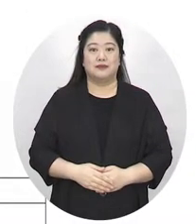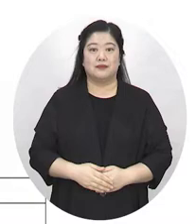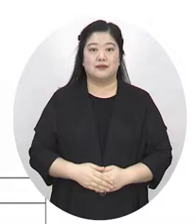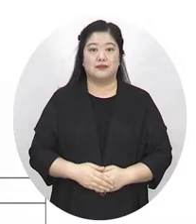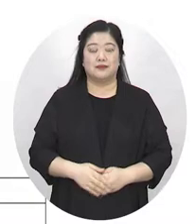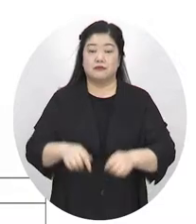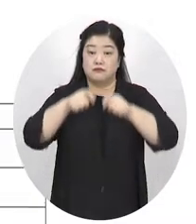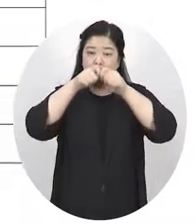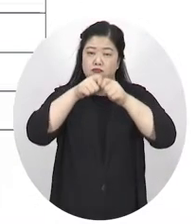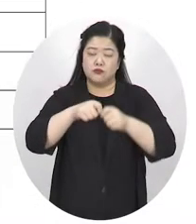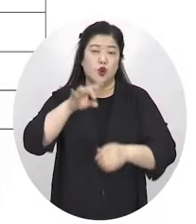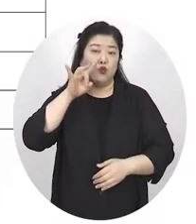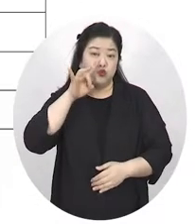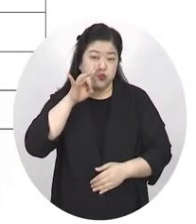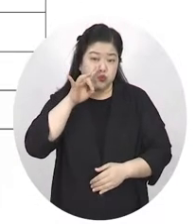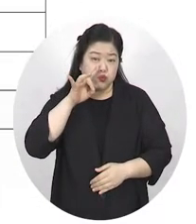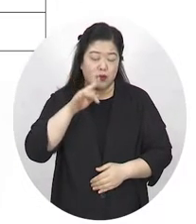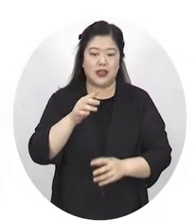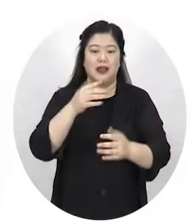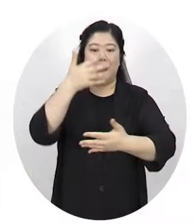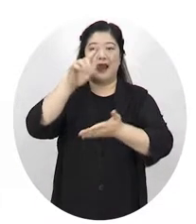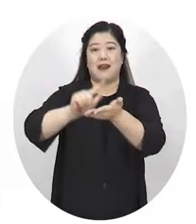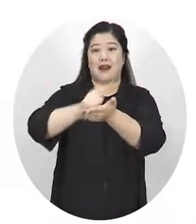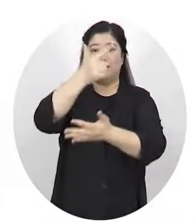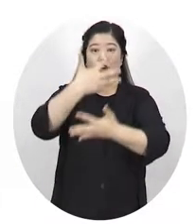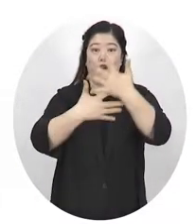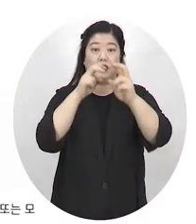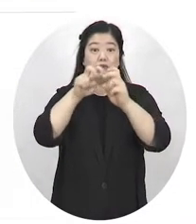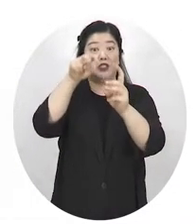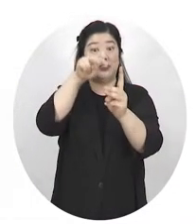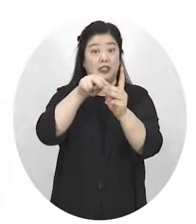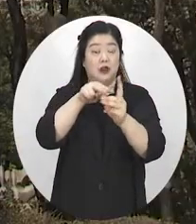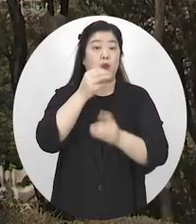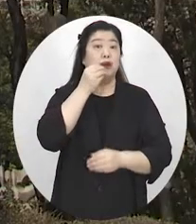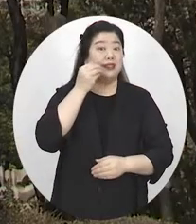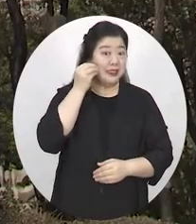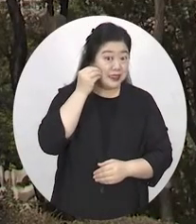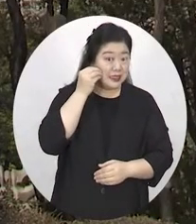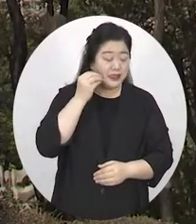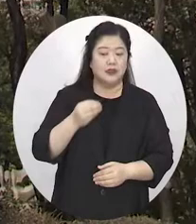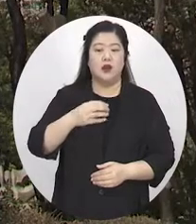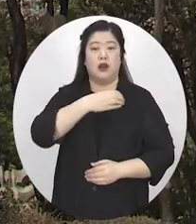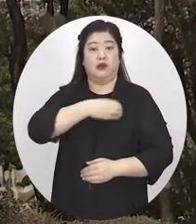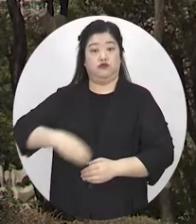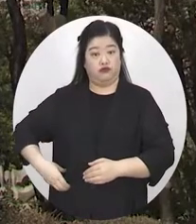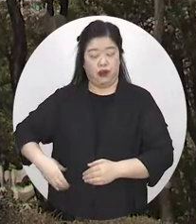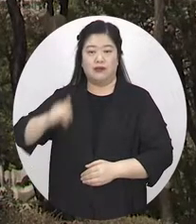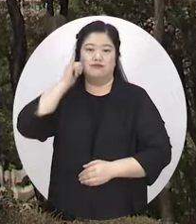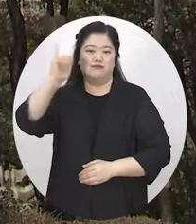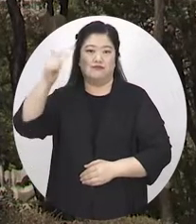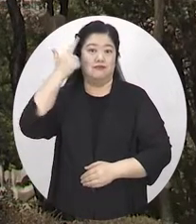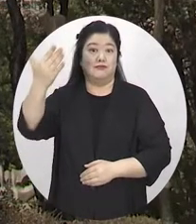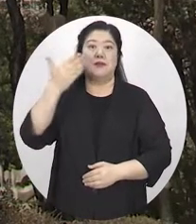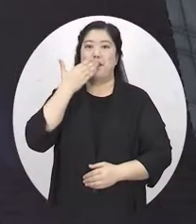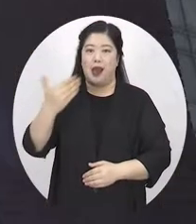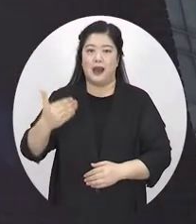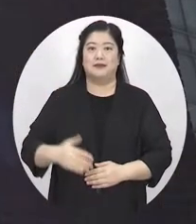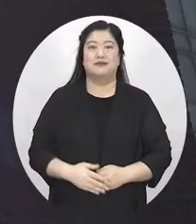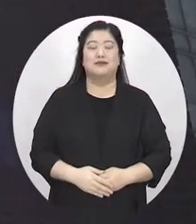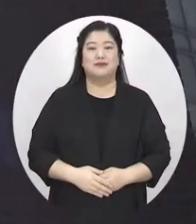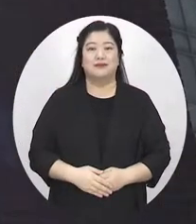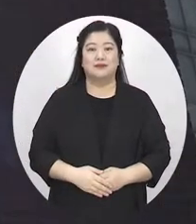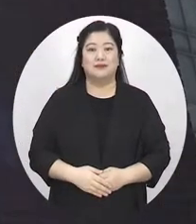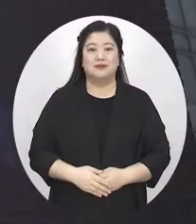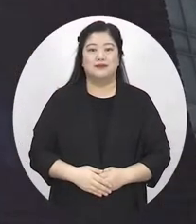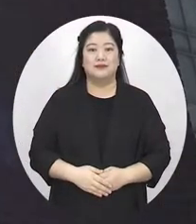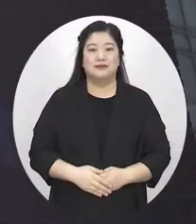있습니다. 이번 강좌에 대한 자세한 내용은 강서구 영상미디어센터 홈페이지나 강서구청 홍보정책과로 문의하면